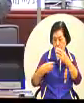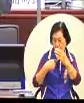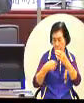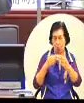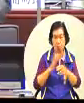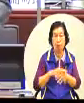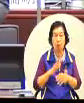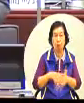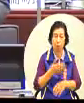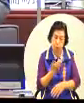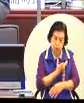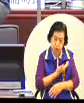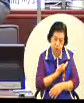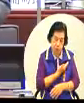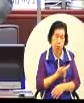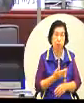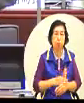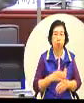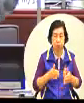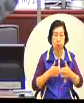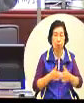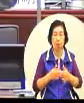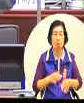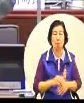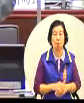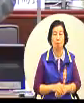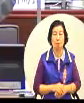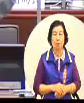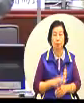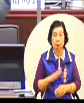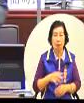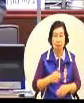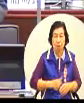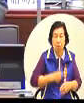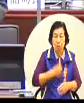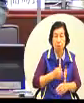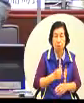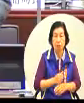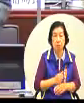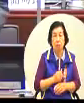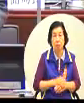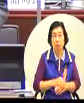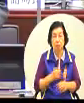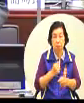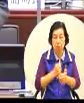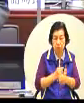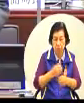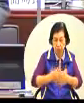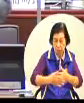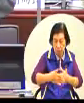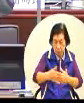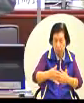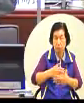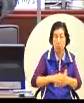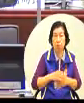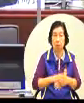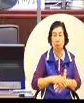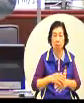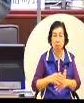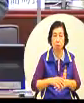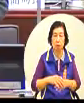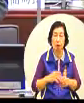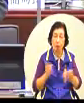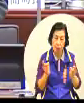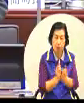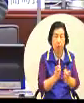意，我要表达的就是说实践理想的过程非常的艰难，那人生因为美丽